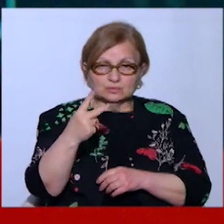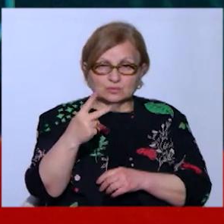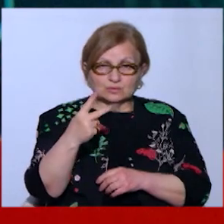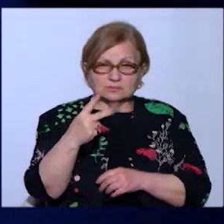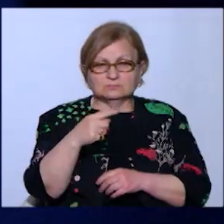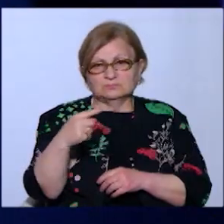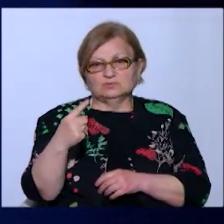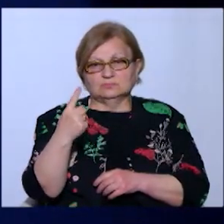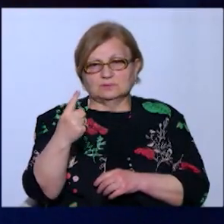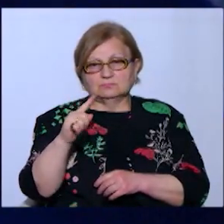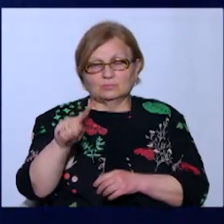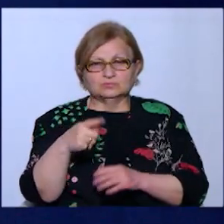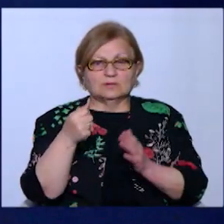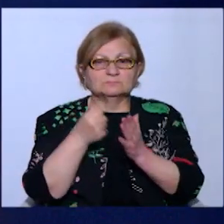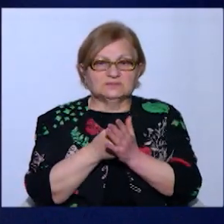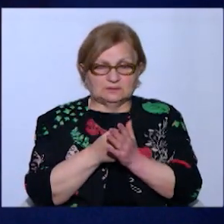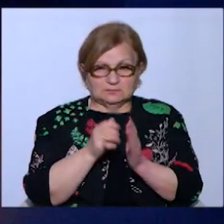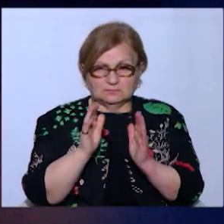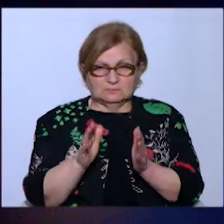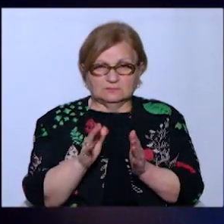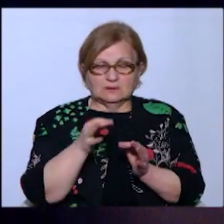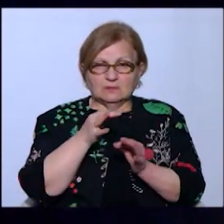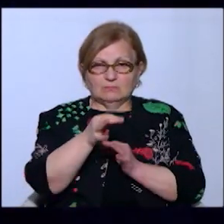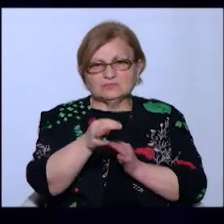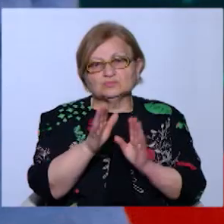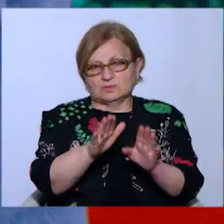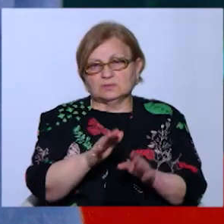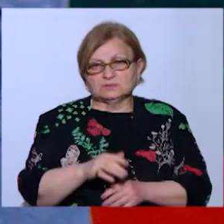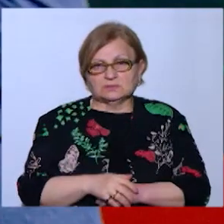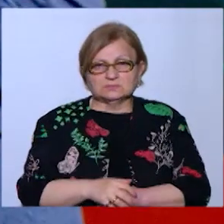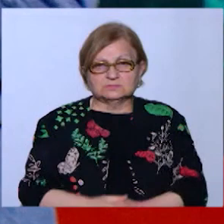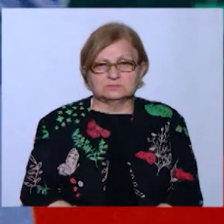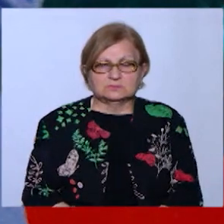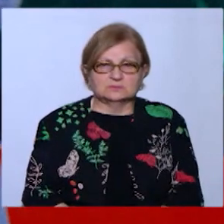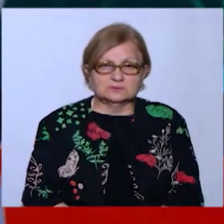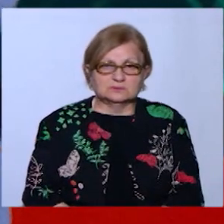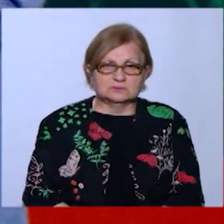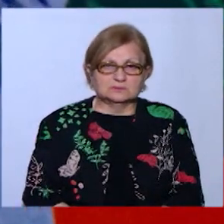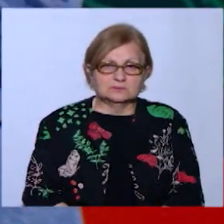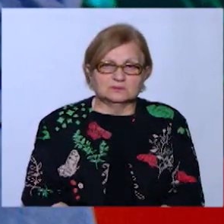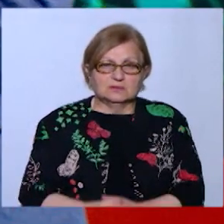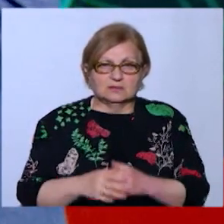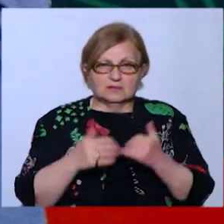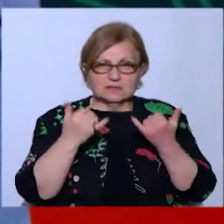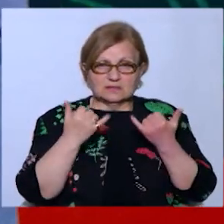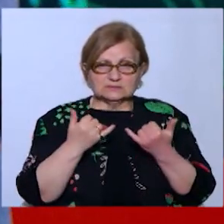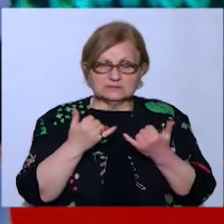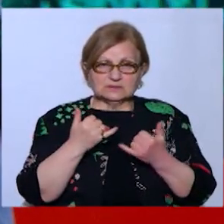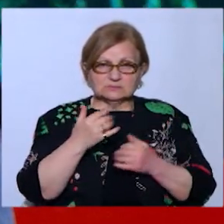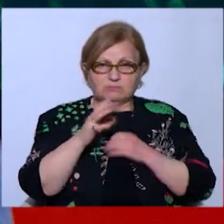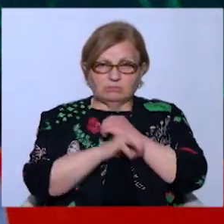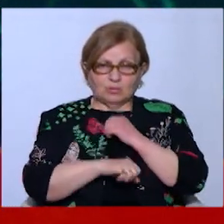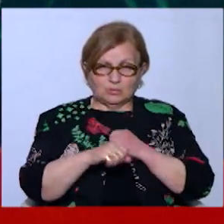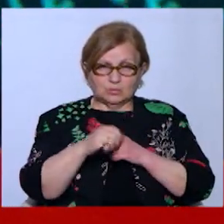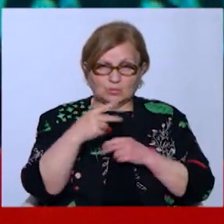ჩაუთვლელად - 1.5-მდე ჩათვლით და პასუხიც ეს არის. შემდეგი დღეისათვის ბოლო უტოლობა არის